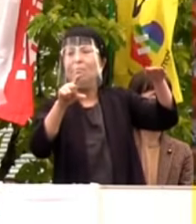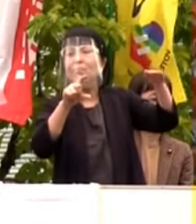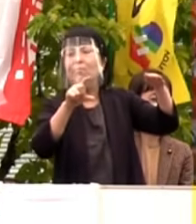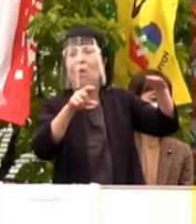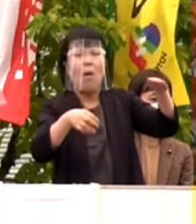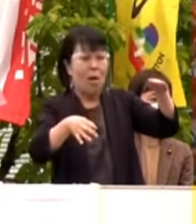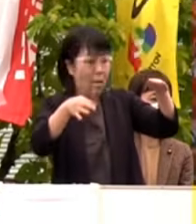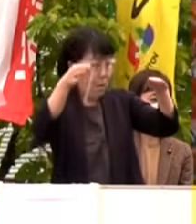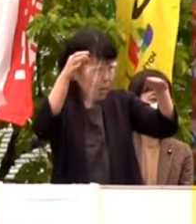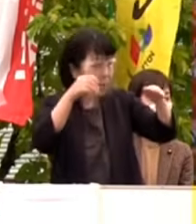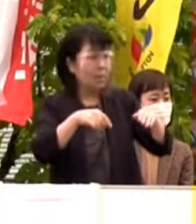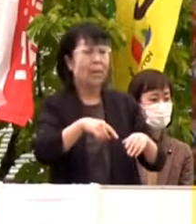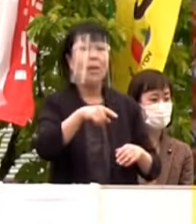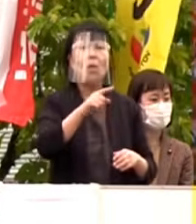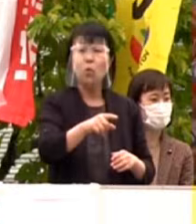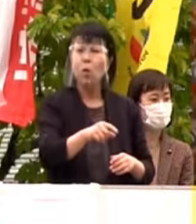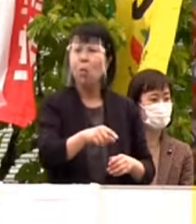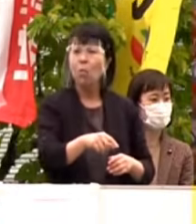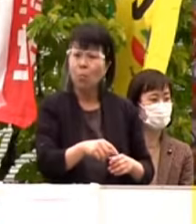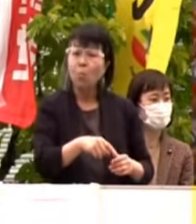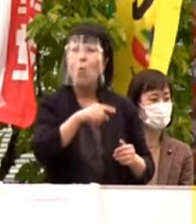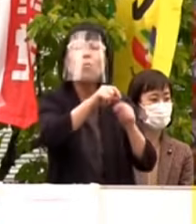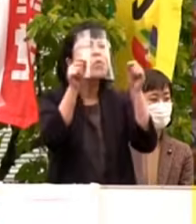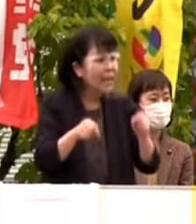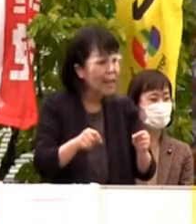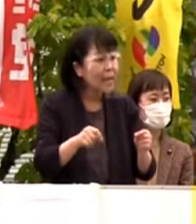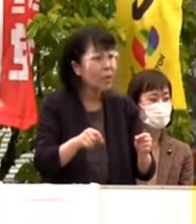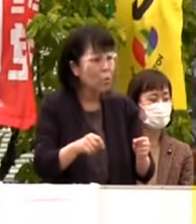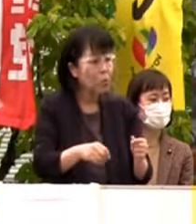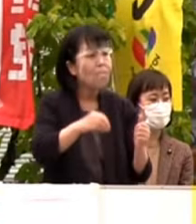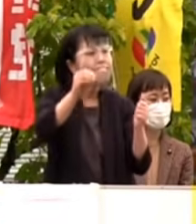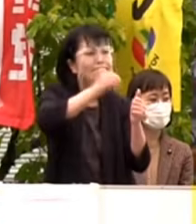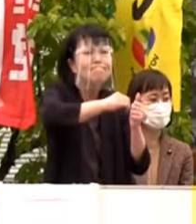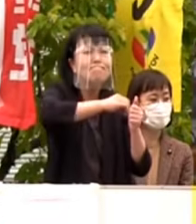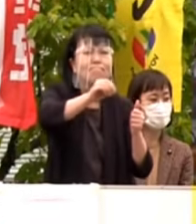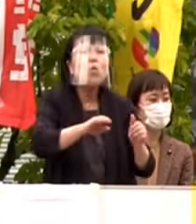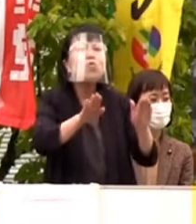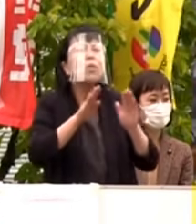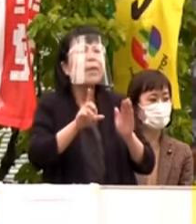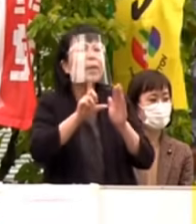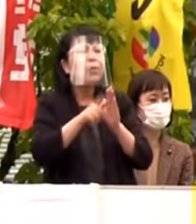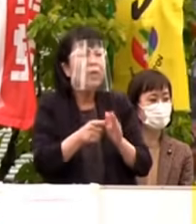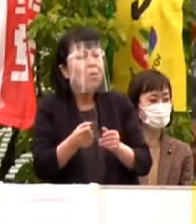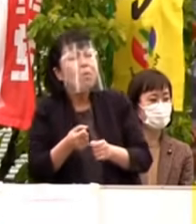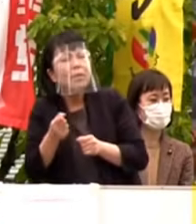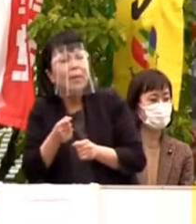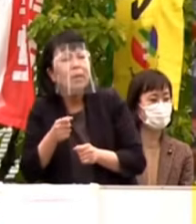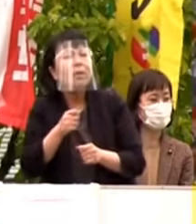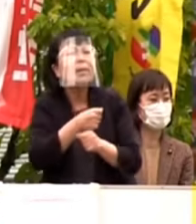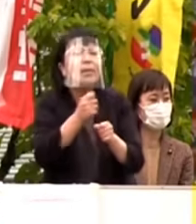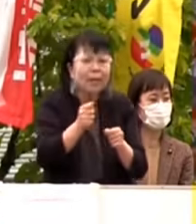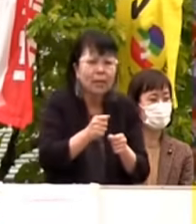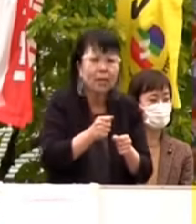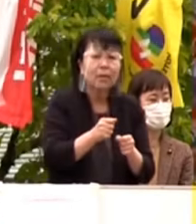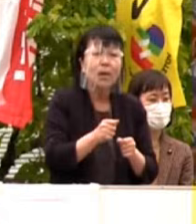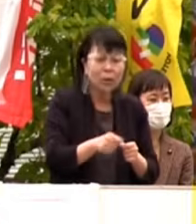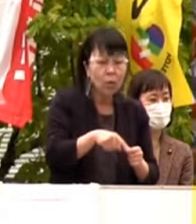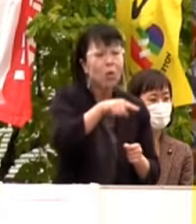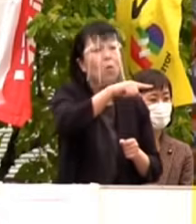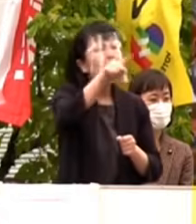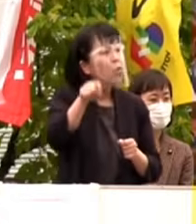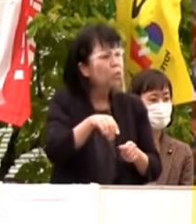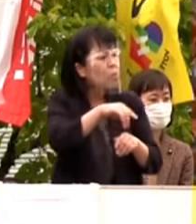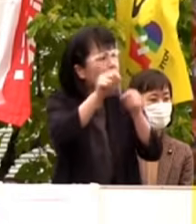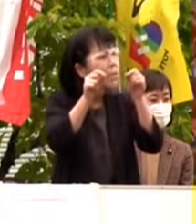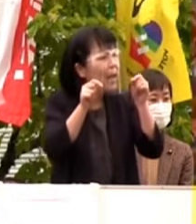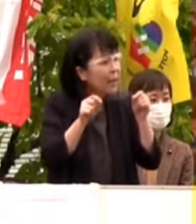根っこになって、例えば DV 被害が起こっても、なかなか逃げられない。いろんなジェンダー差別の根っこに、この